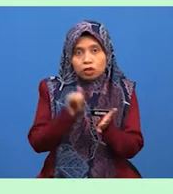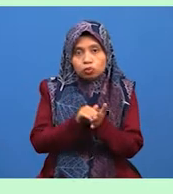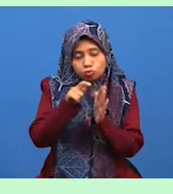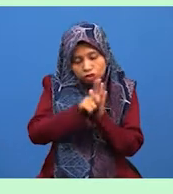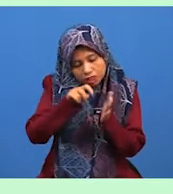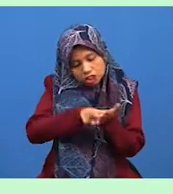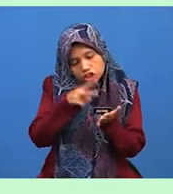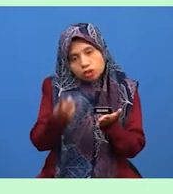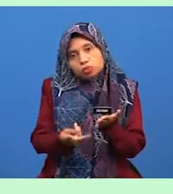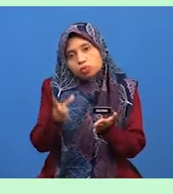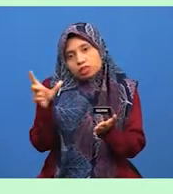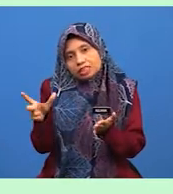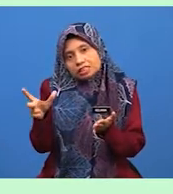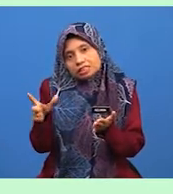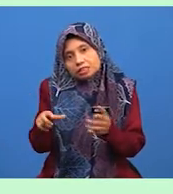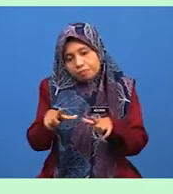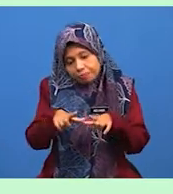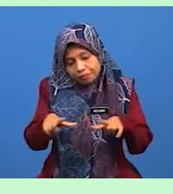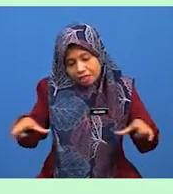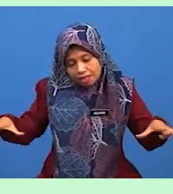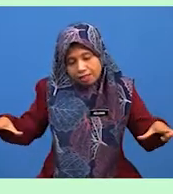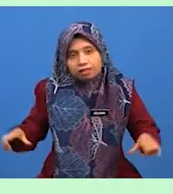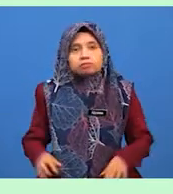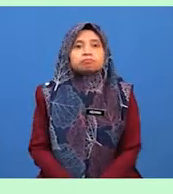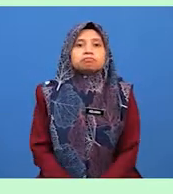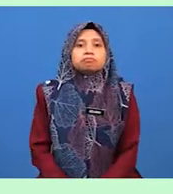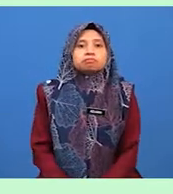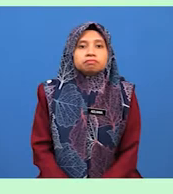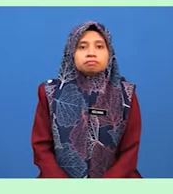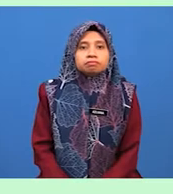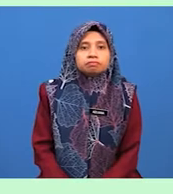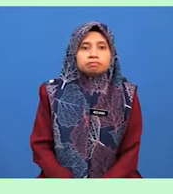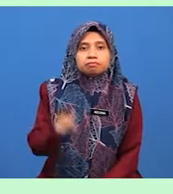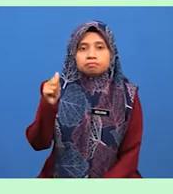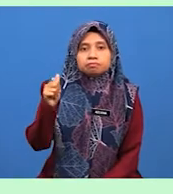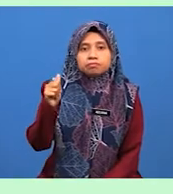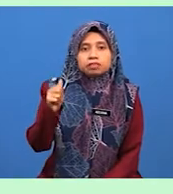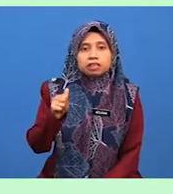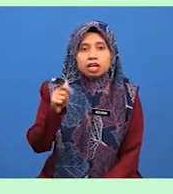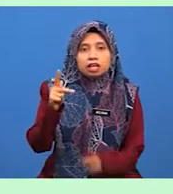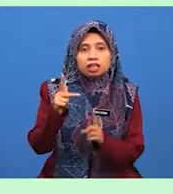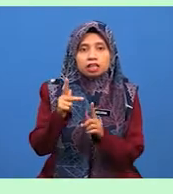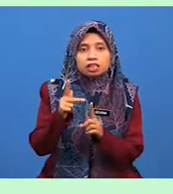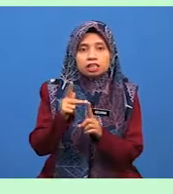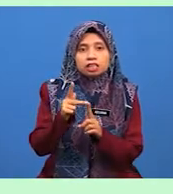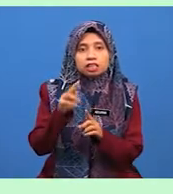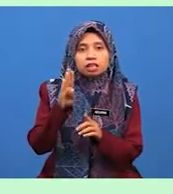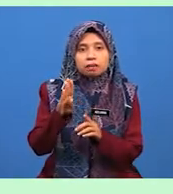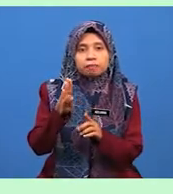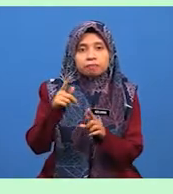itu terjatuh ruang jawapan lantai. A. Ke.